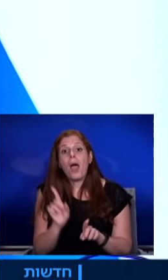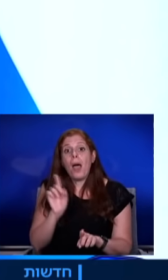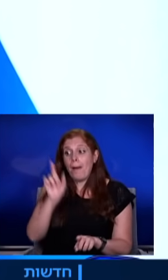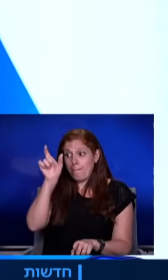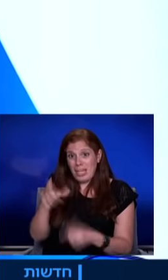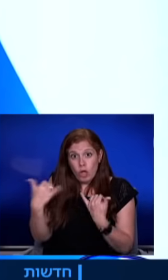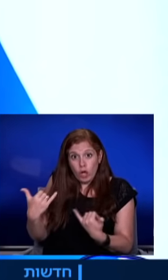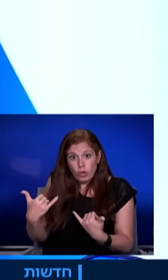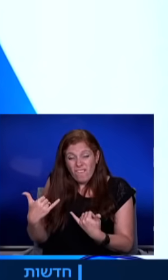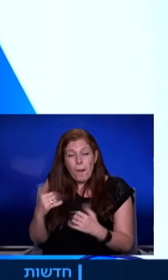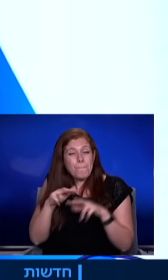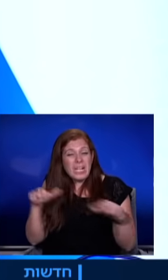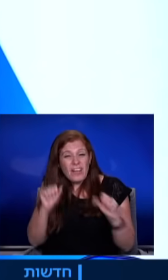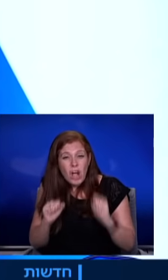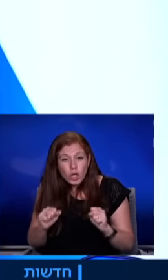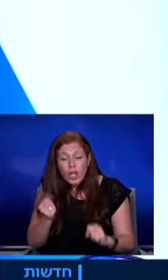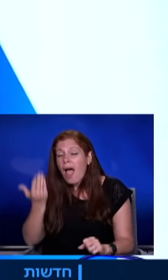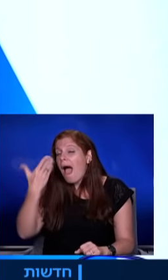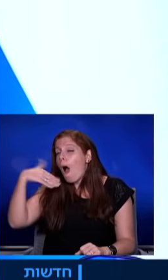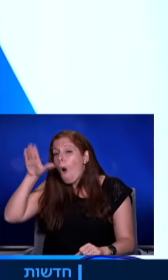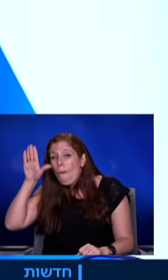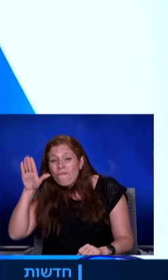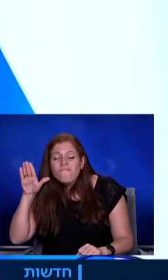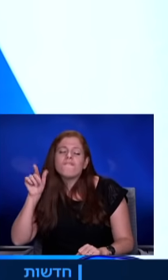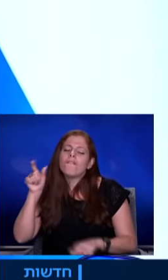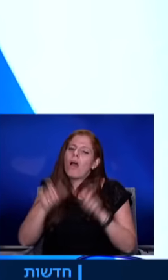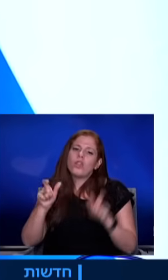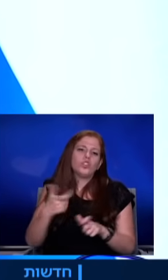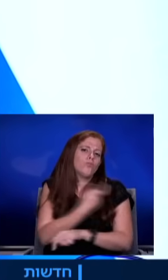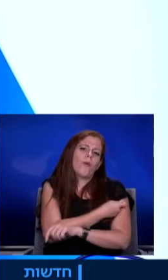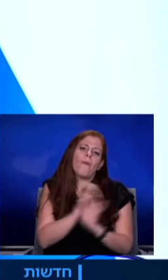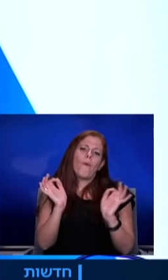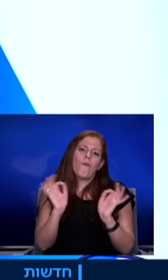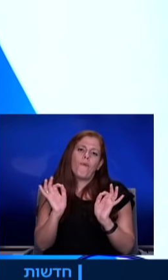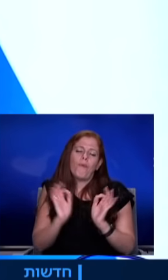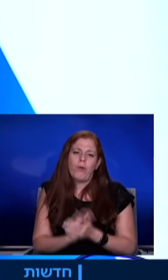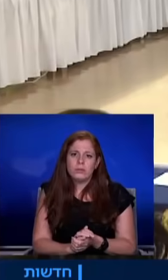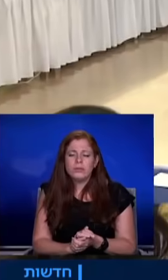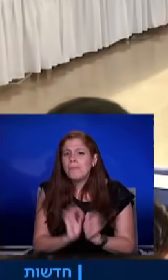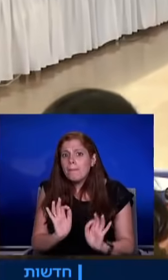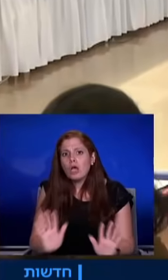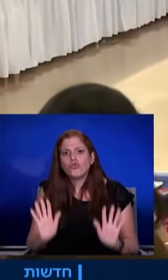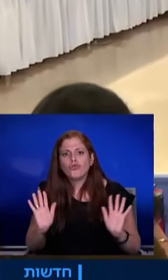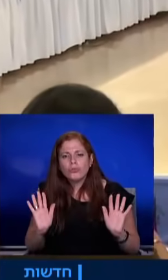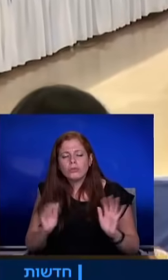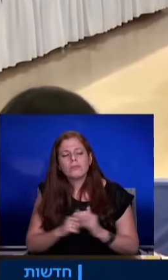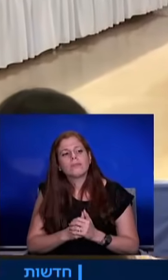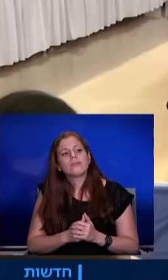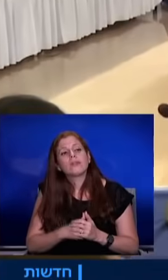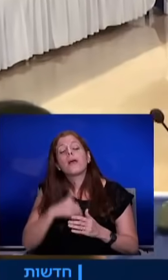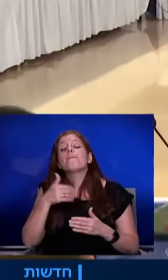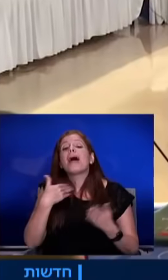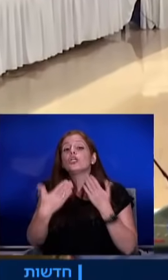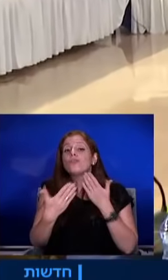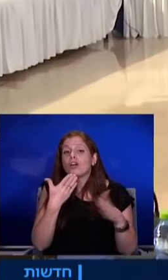מאושפז במצב קשה, הרוב המוחלט זה אנשים שהם לא מחוסנים כראוי. ממש ככה. בתוך ישיבת הממשלה, בנט